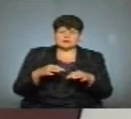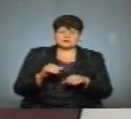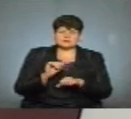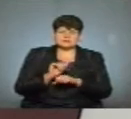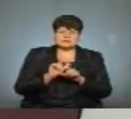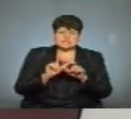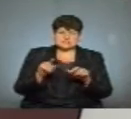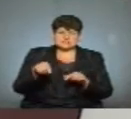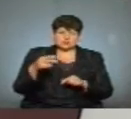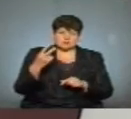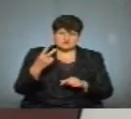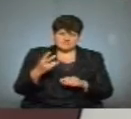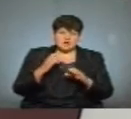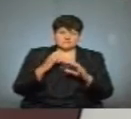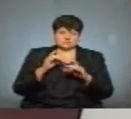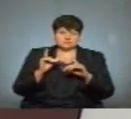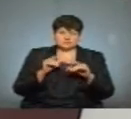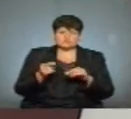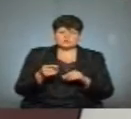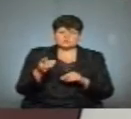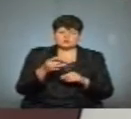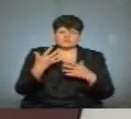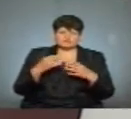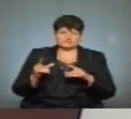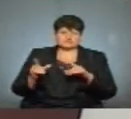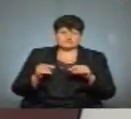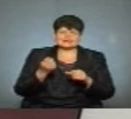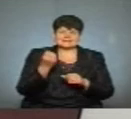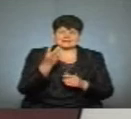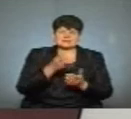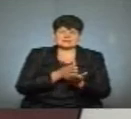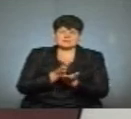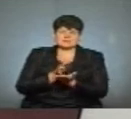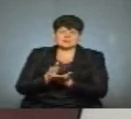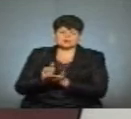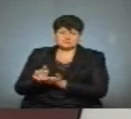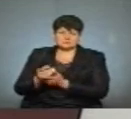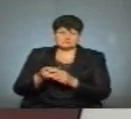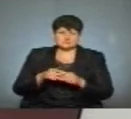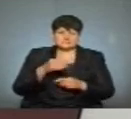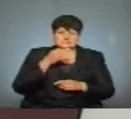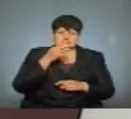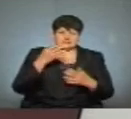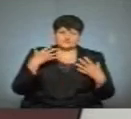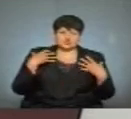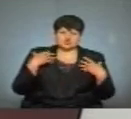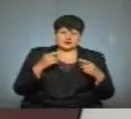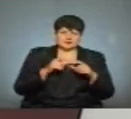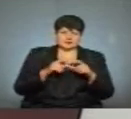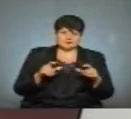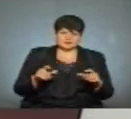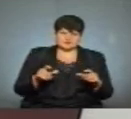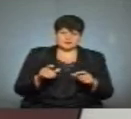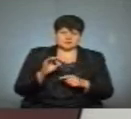2. Автобуси, що курсують Тернопільським районом, виїхали за 13 маршрутами. Про це повідомив начальник цієї автостанції Олег